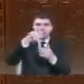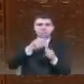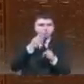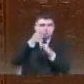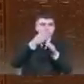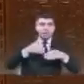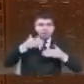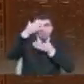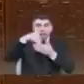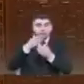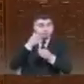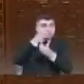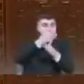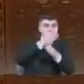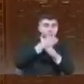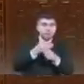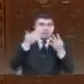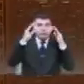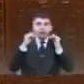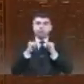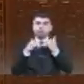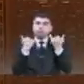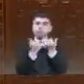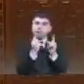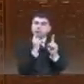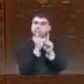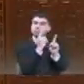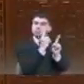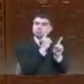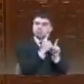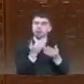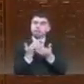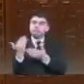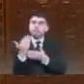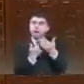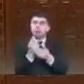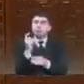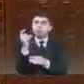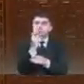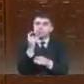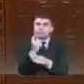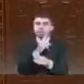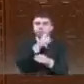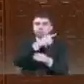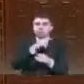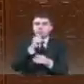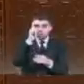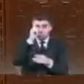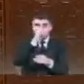وكذلك مثقفين من هالدول رح نتشتغل على هاد العملية هادو هناك لقاء 12 فرائر ان شاء الله